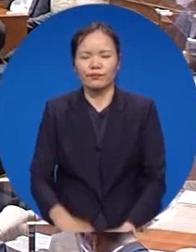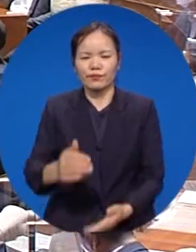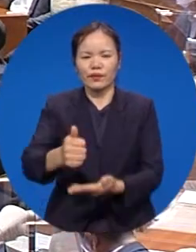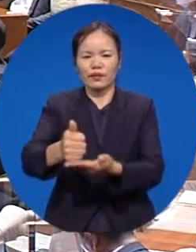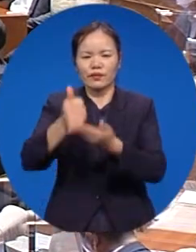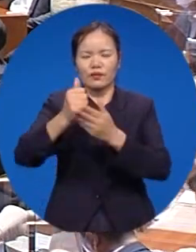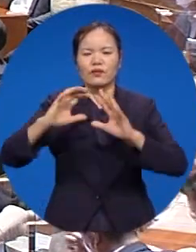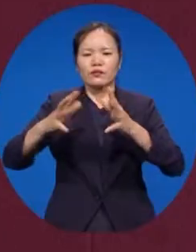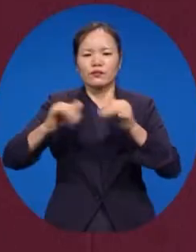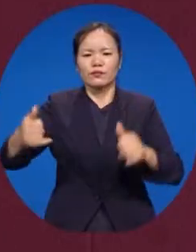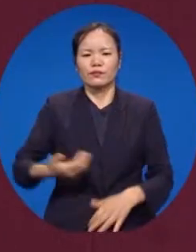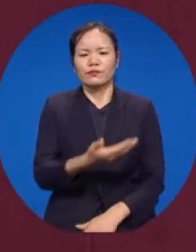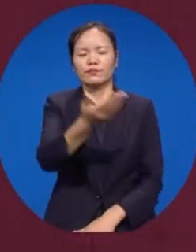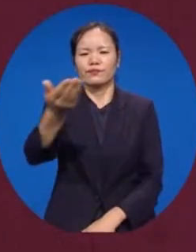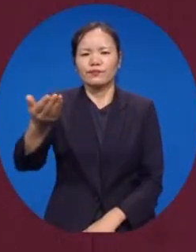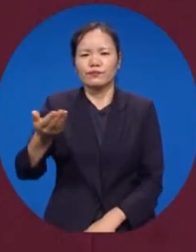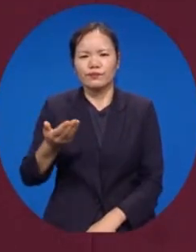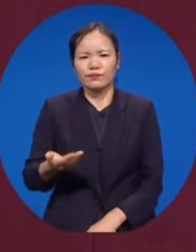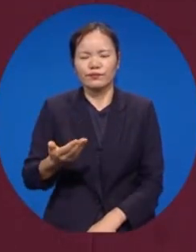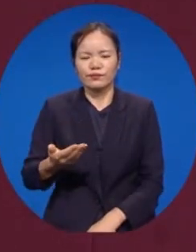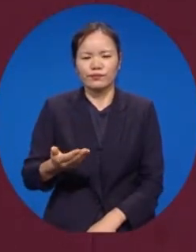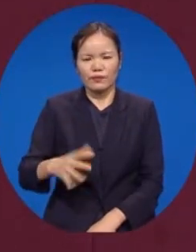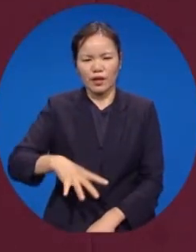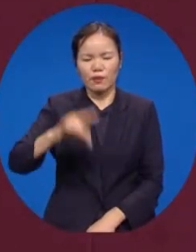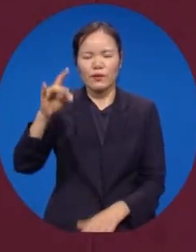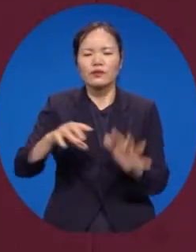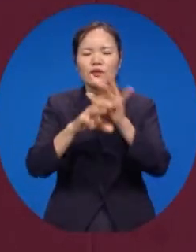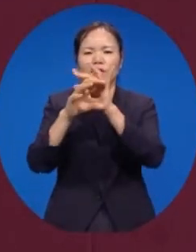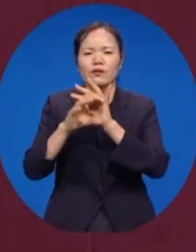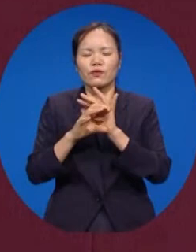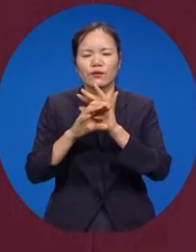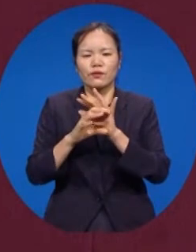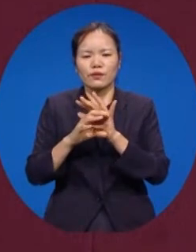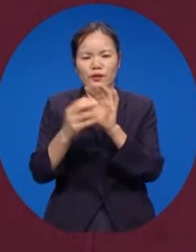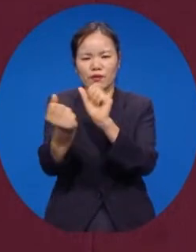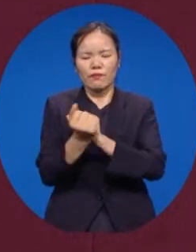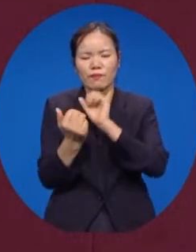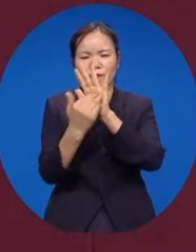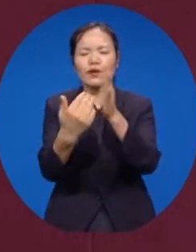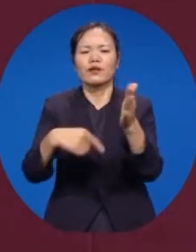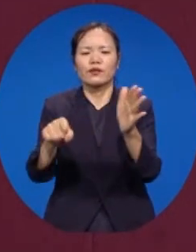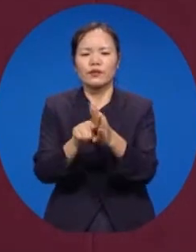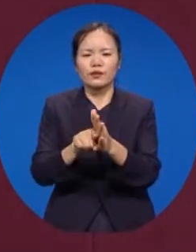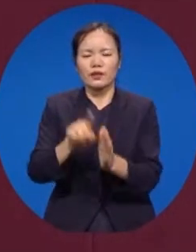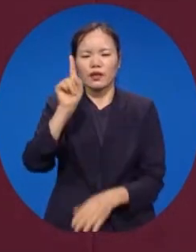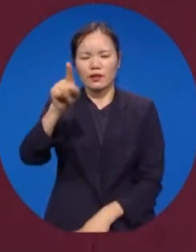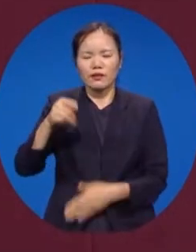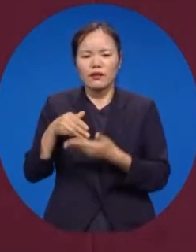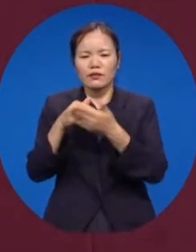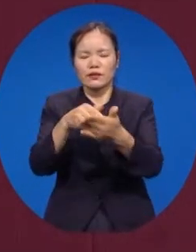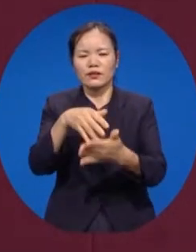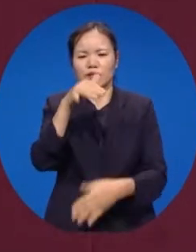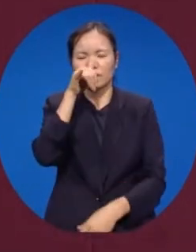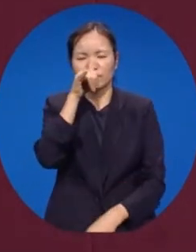존경하는 국민 여러분, 우선 코로나 방역을 위해서 한 가지 제안할 것이